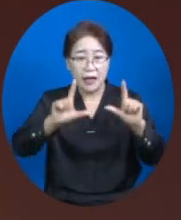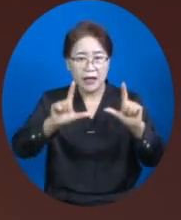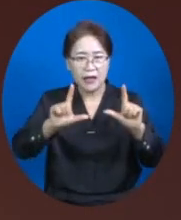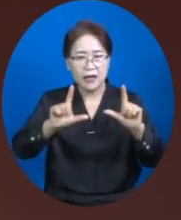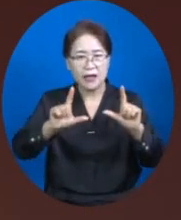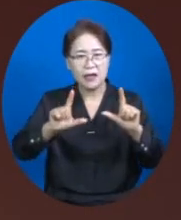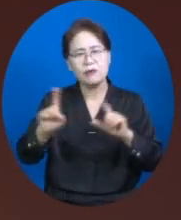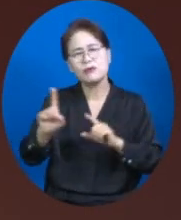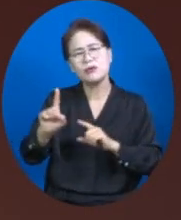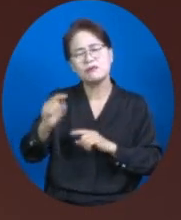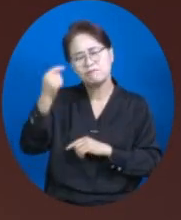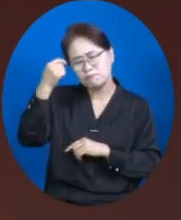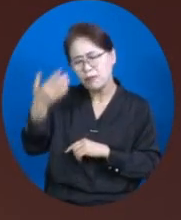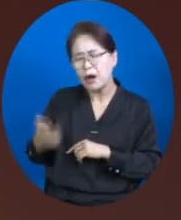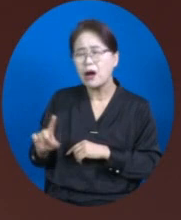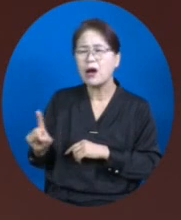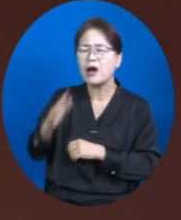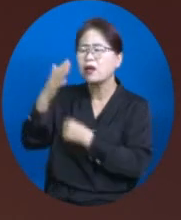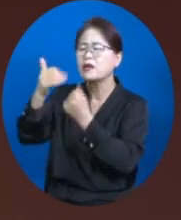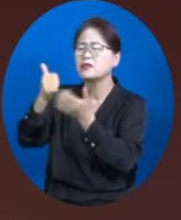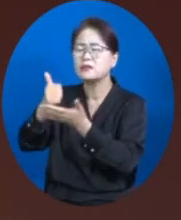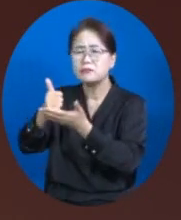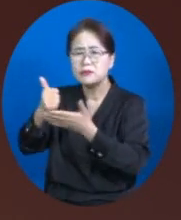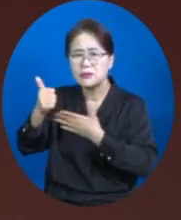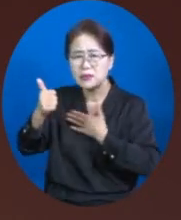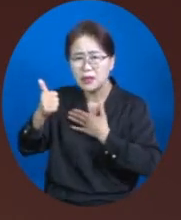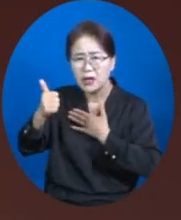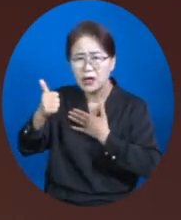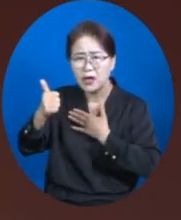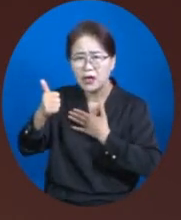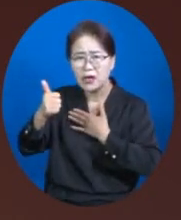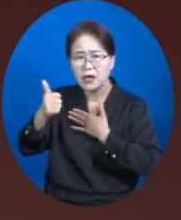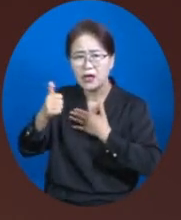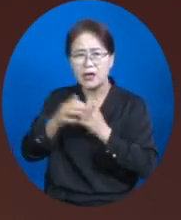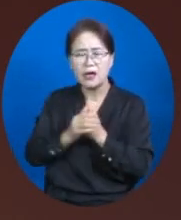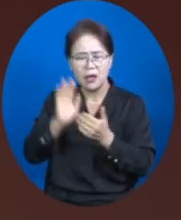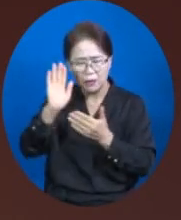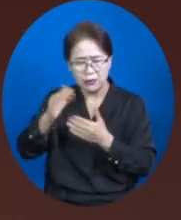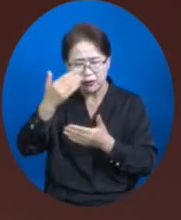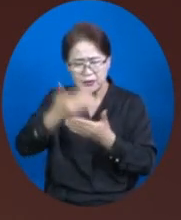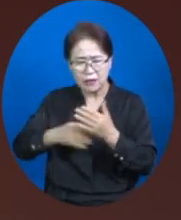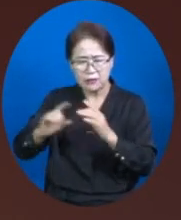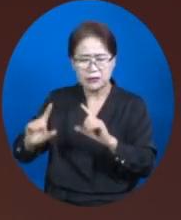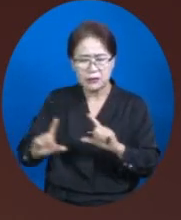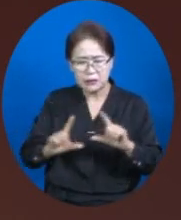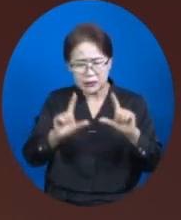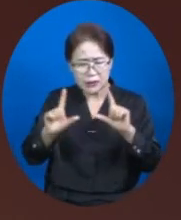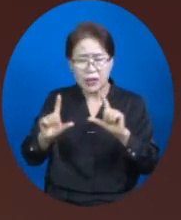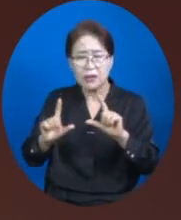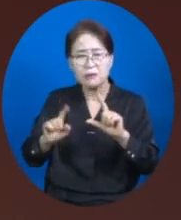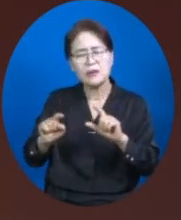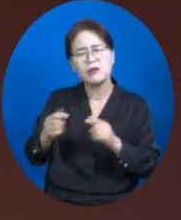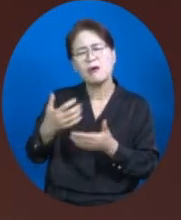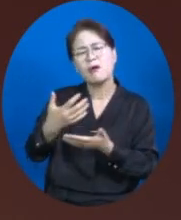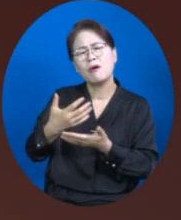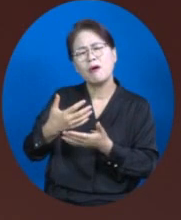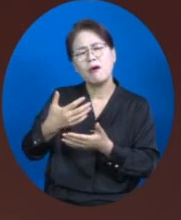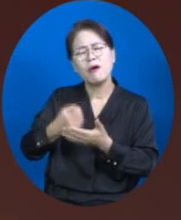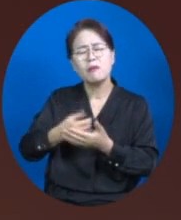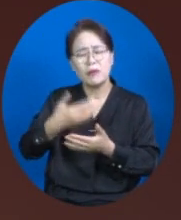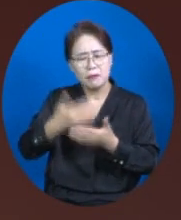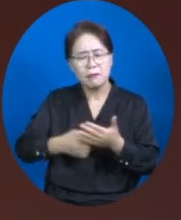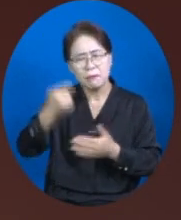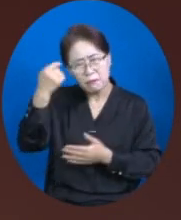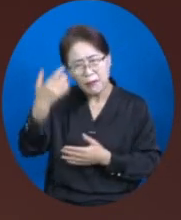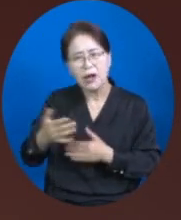그러므로 우리는 물어야 됩니다 하나님 제가요 제 인생에 남은 날들이 얼마나 될까요 하나님이 내게